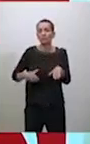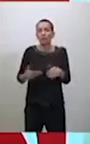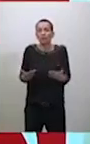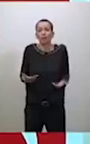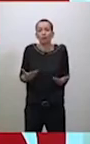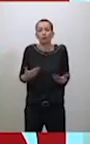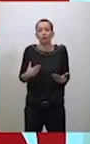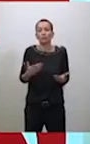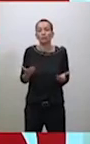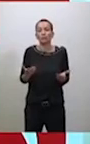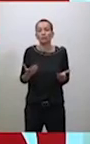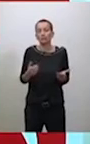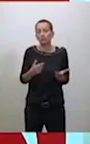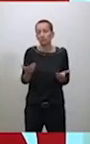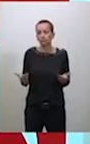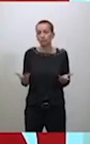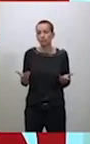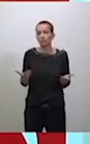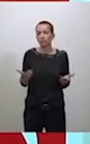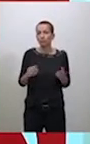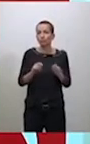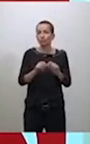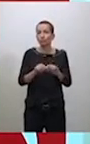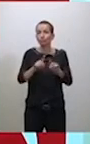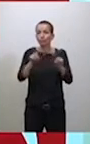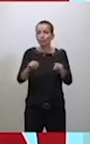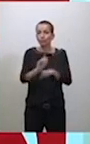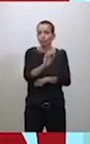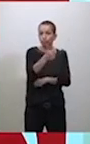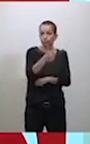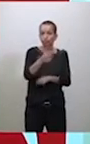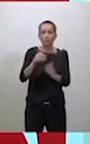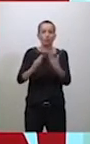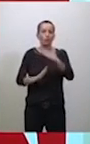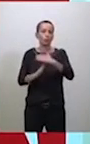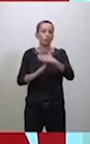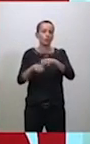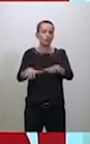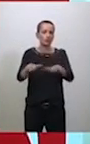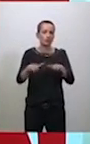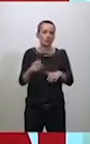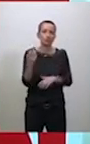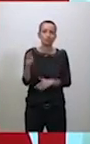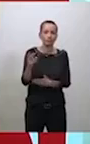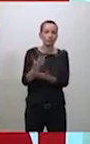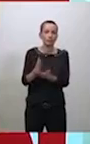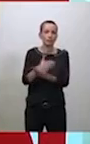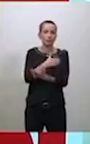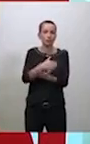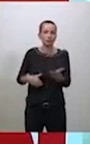porter à connaissance le budget primitif et le compte administratif du crédit municipal, mais